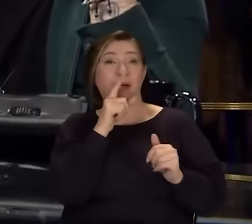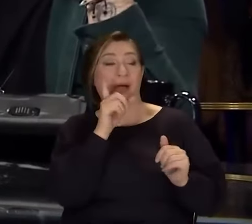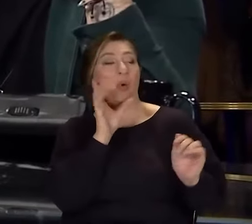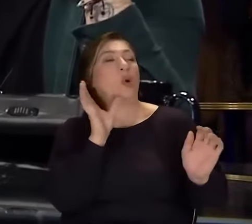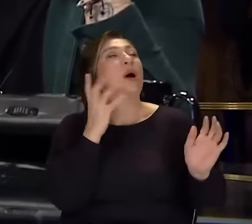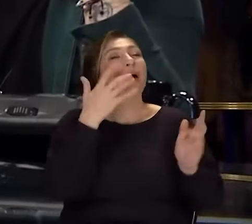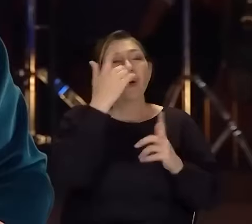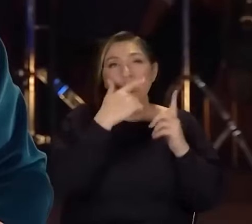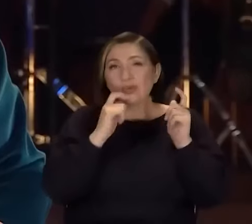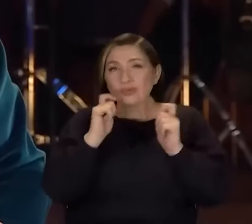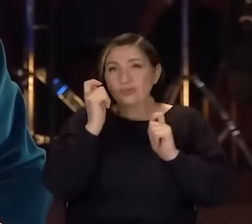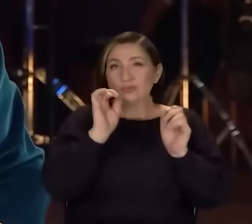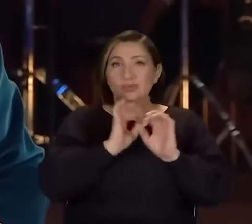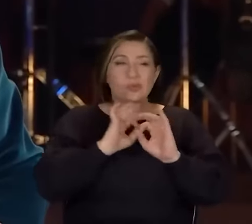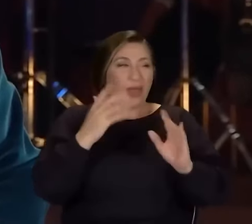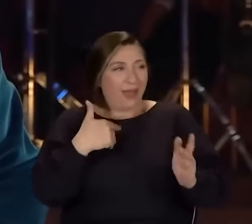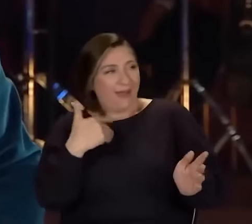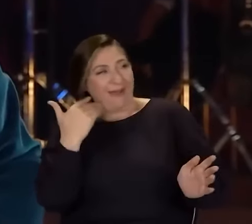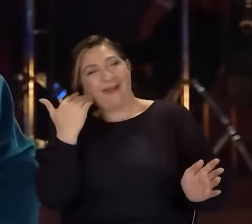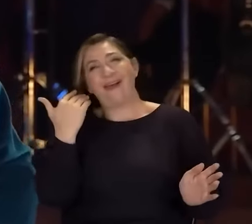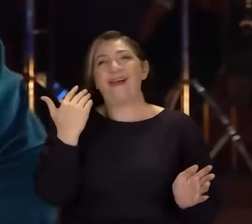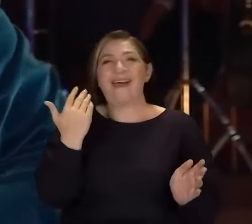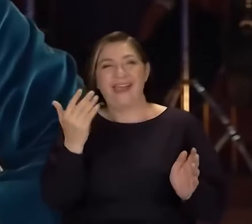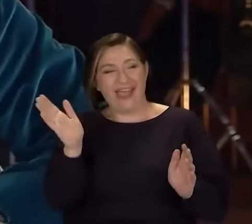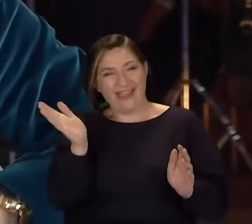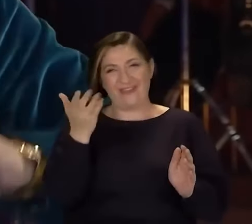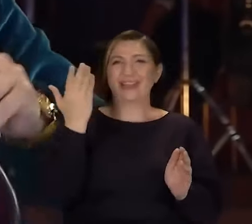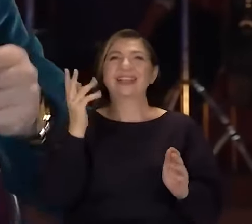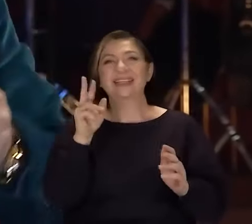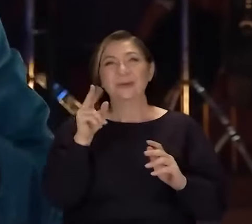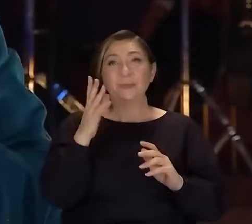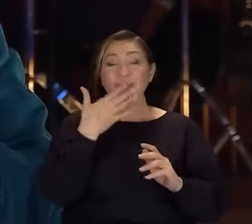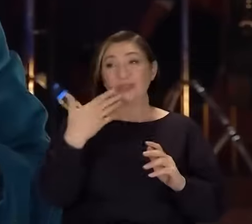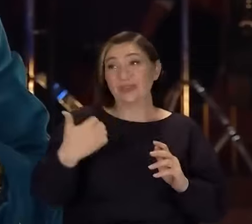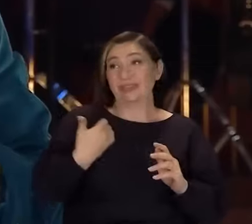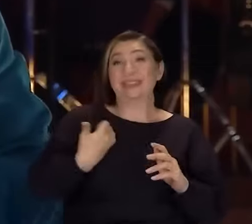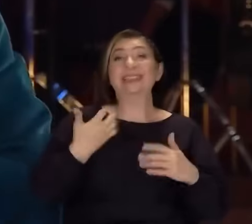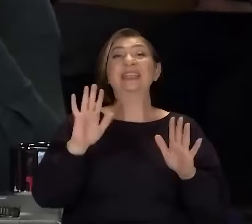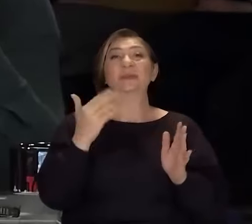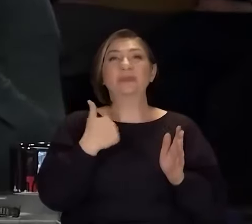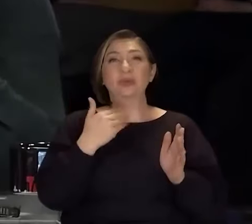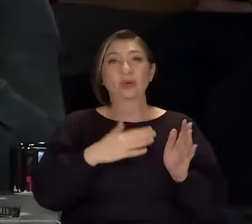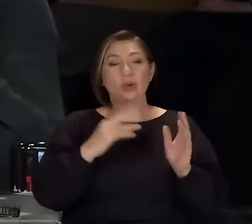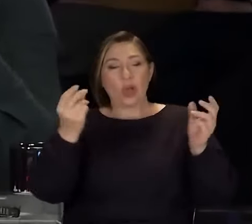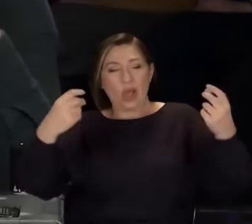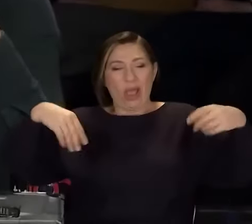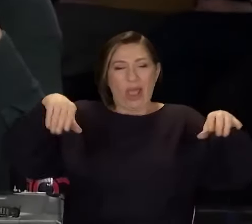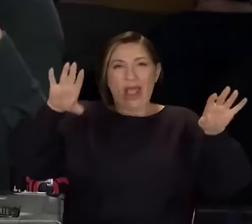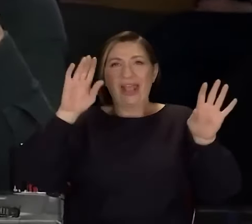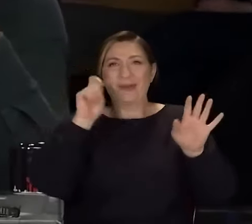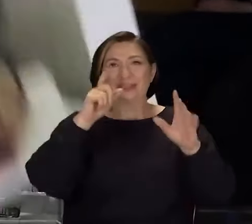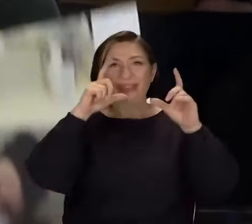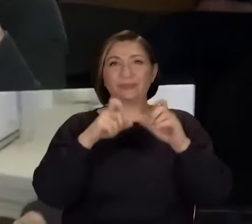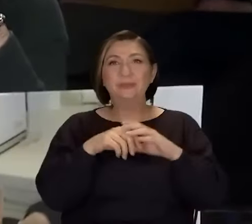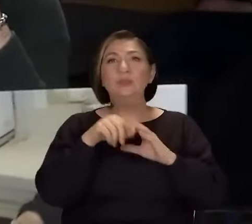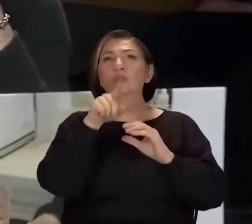abi, bükülüşü. Ulen çok iyiyim ulen. Hadi oradan. Çok diye. Da karizmatik sayılmaz bence. Tam göbek atarken çekilmiş yani.